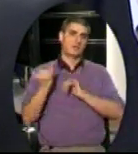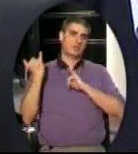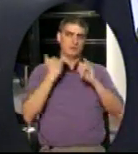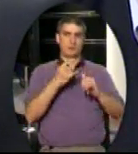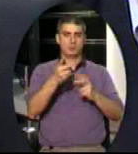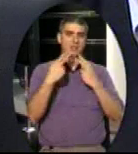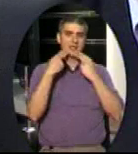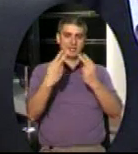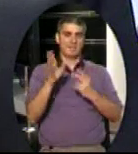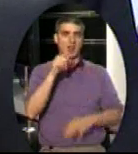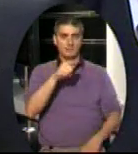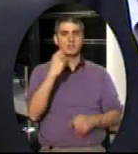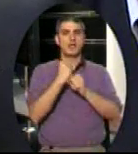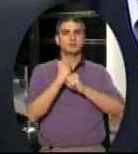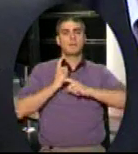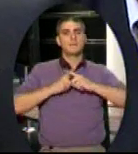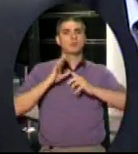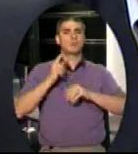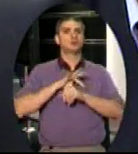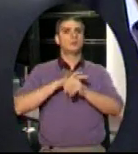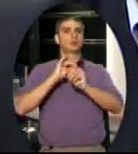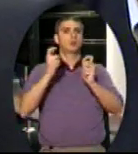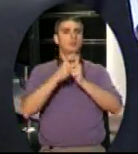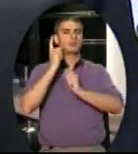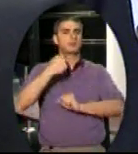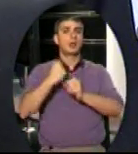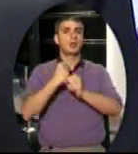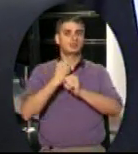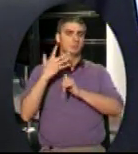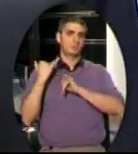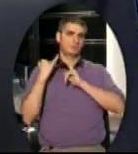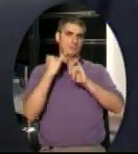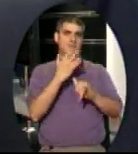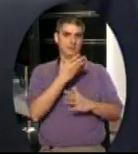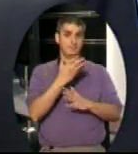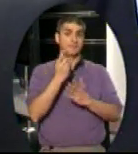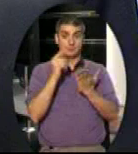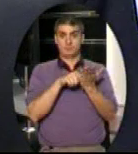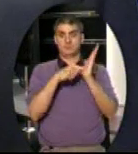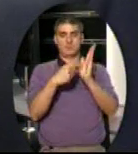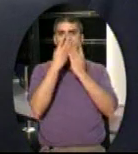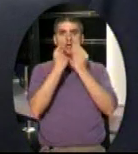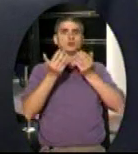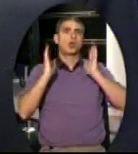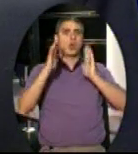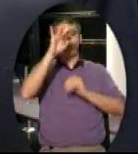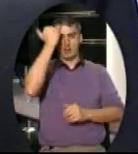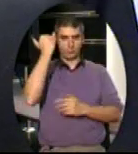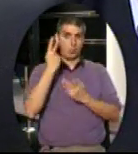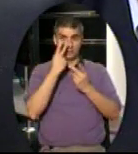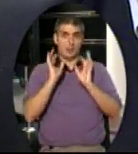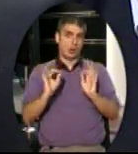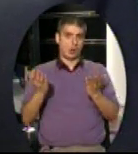היא הגיבה עליהם, היא עשתה בדיוק מה שמנהיג מפלגה צריך לעשות כאשר מובאים בפניו חשדות כל כך חמורות